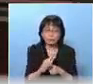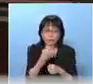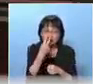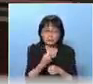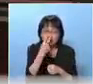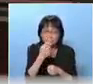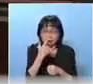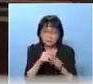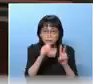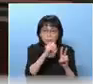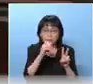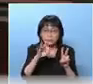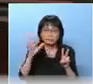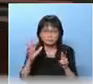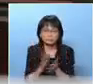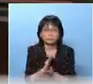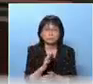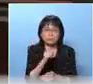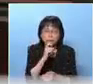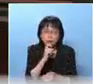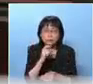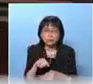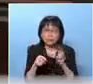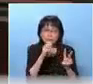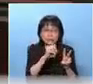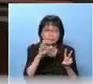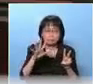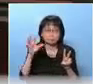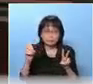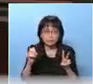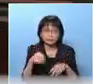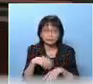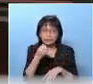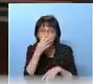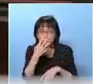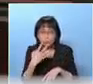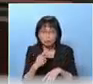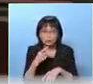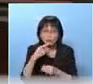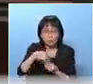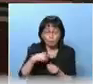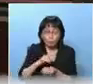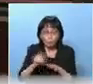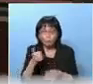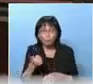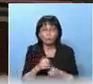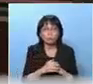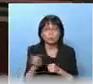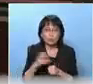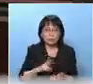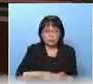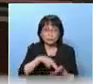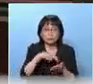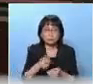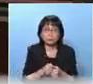2035和香港氣候行動藍圖2050，亦成立了氣候變化與碳中和辦公室，去